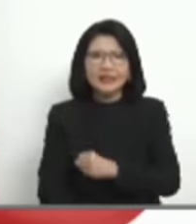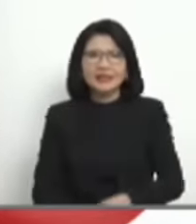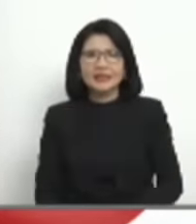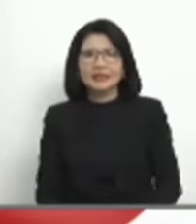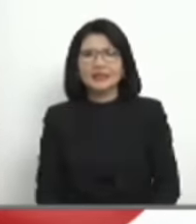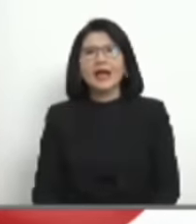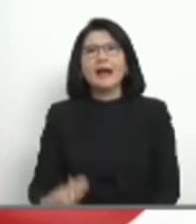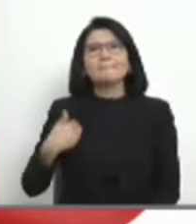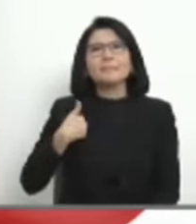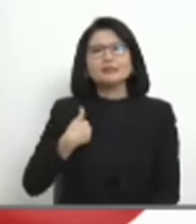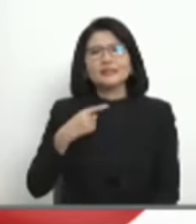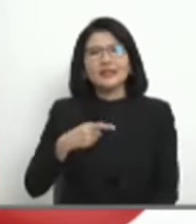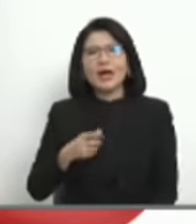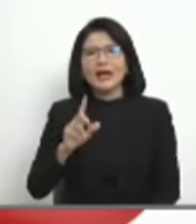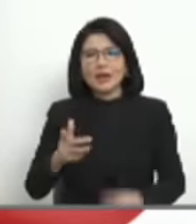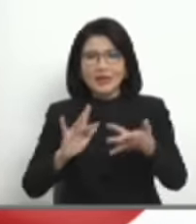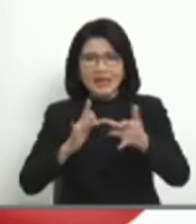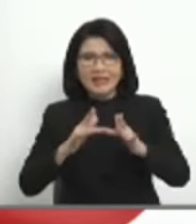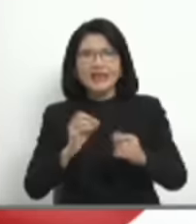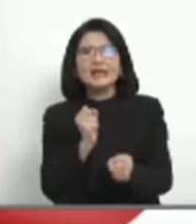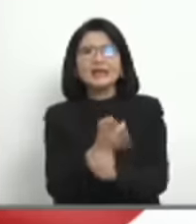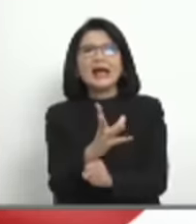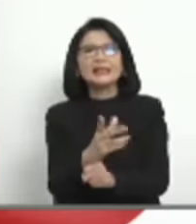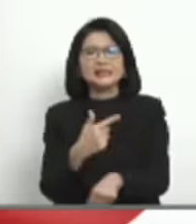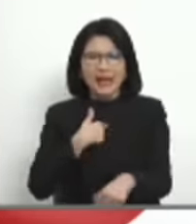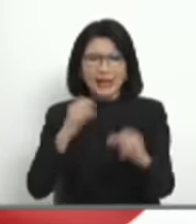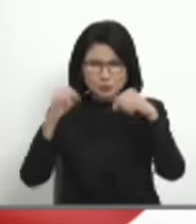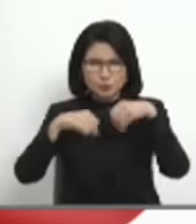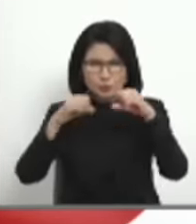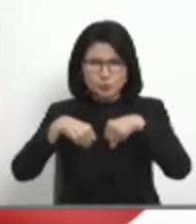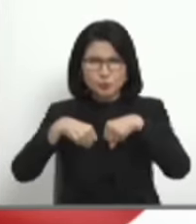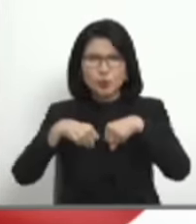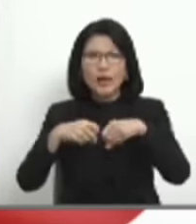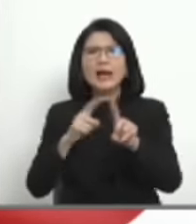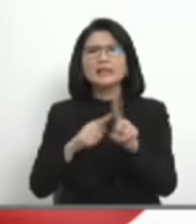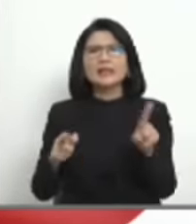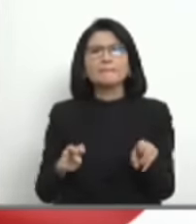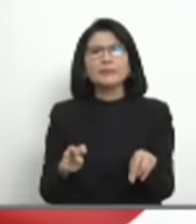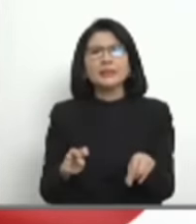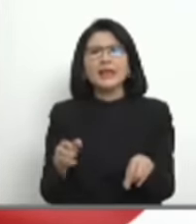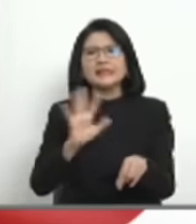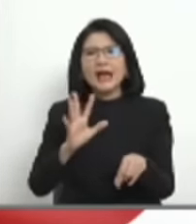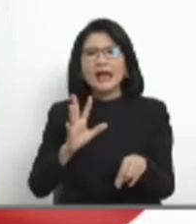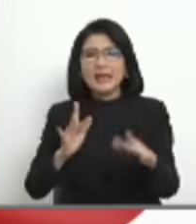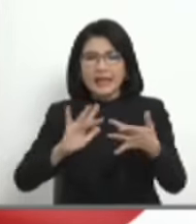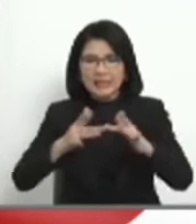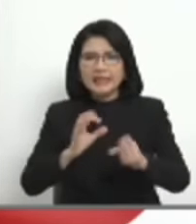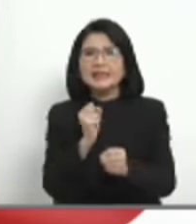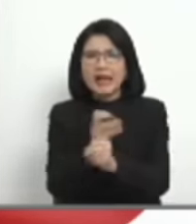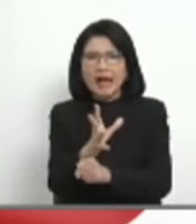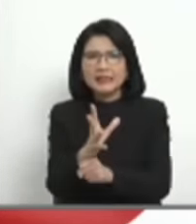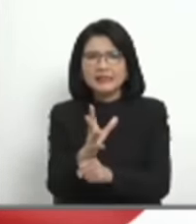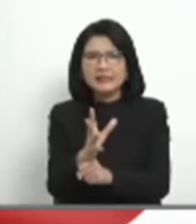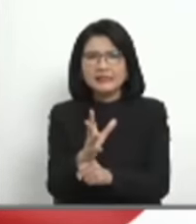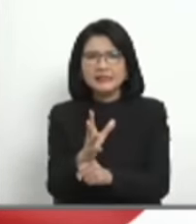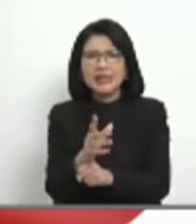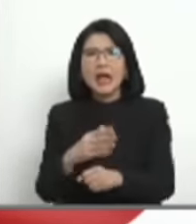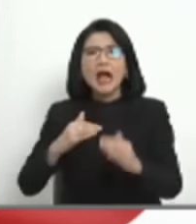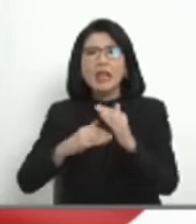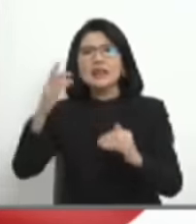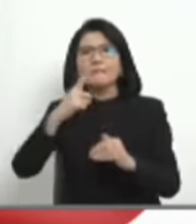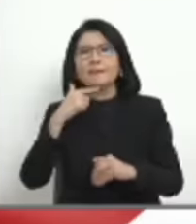maksud Kalau internet gratis Ya saya setuju tapi jangan internet gratis lebih dipentingkan